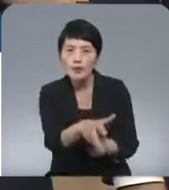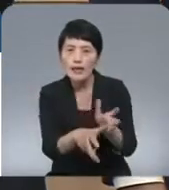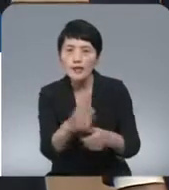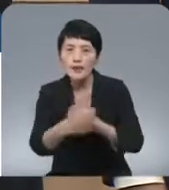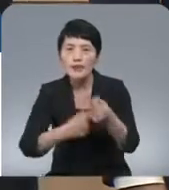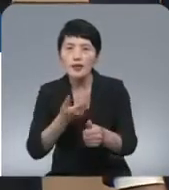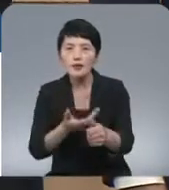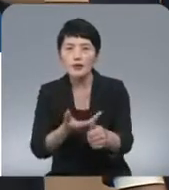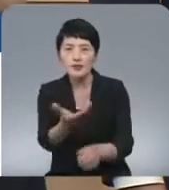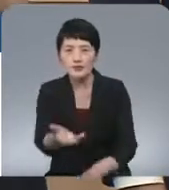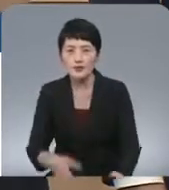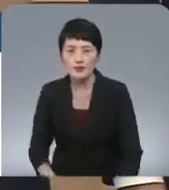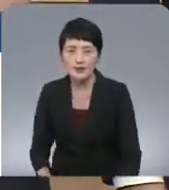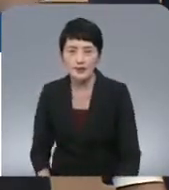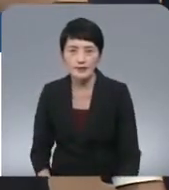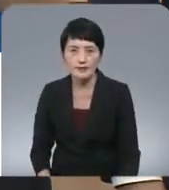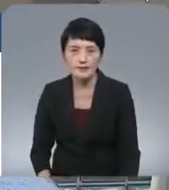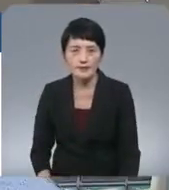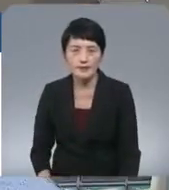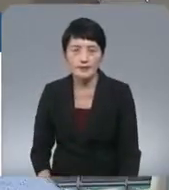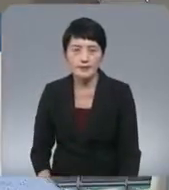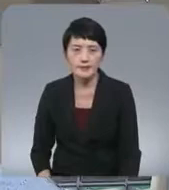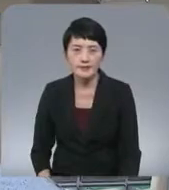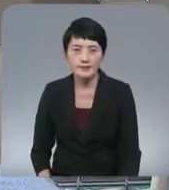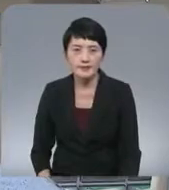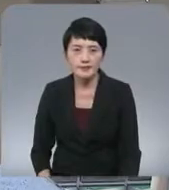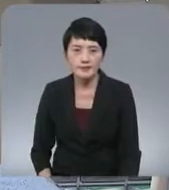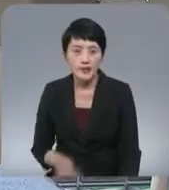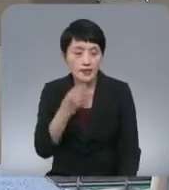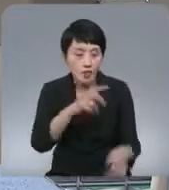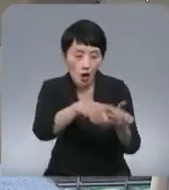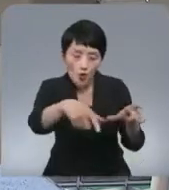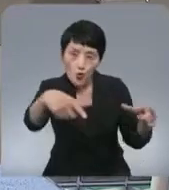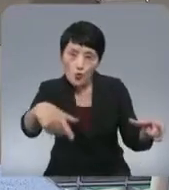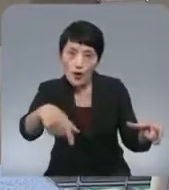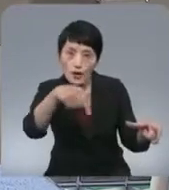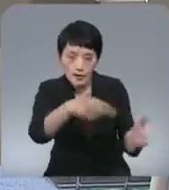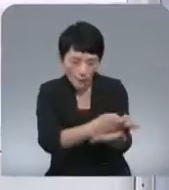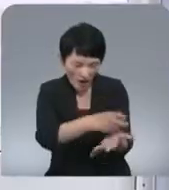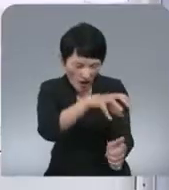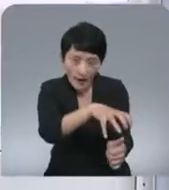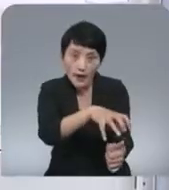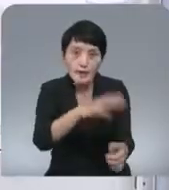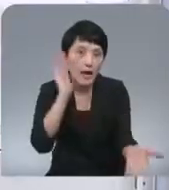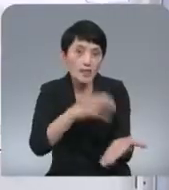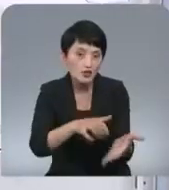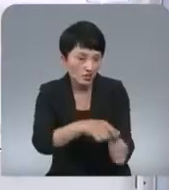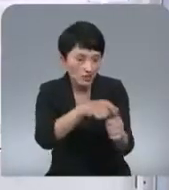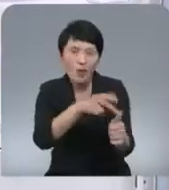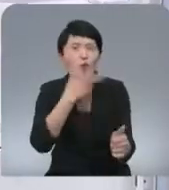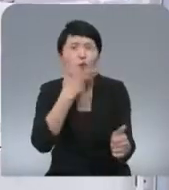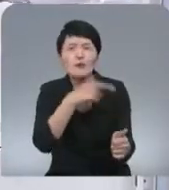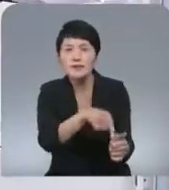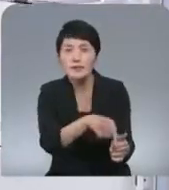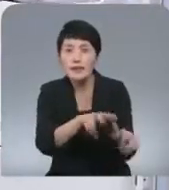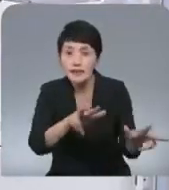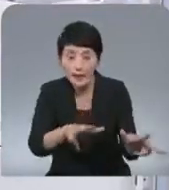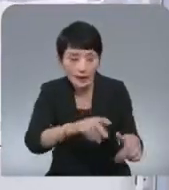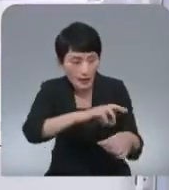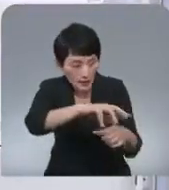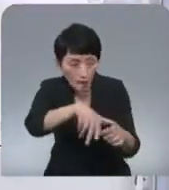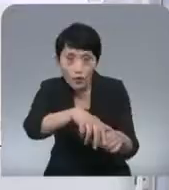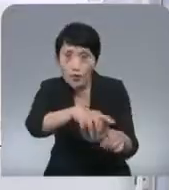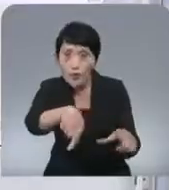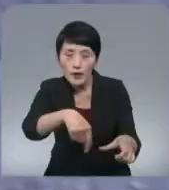la science et des tennis et celui de l'industrie du commerce et de l'énergie l'administration également accorder plus d'autonomie aux facultés pour leur permettre